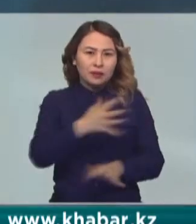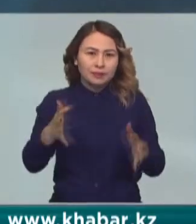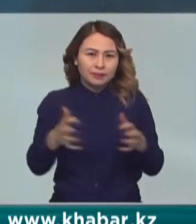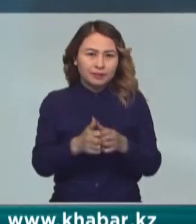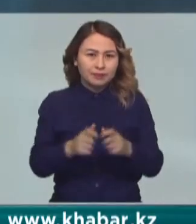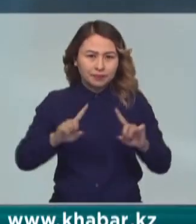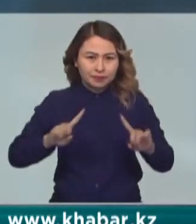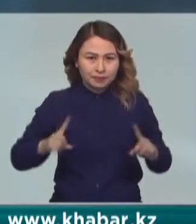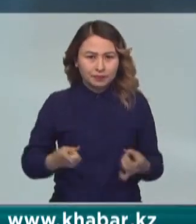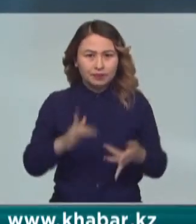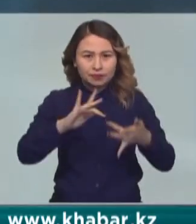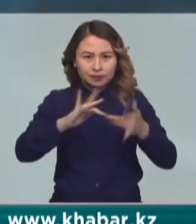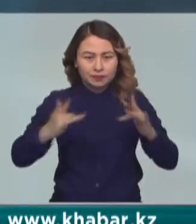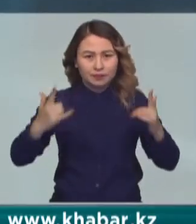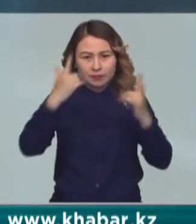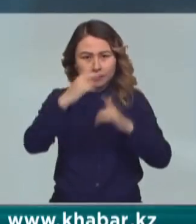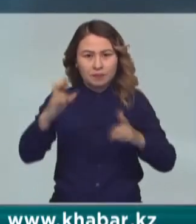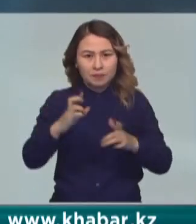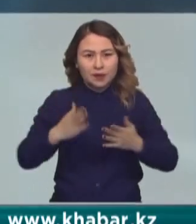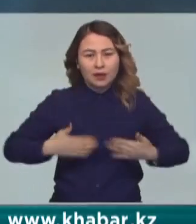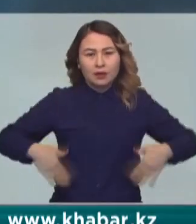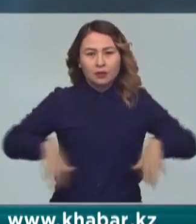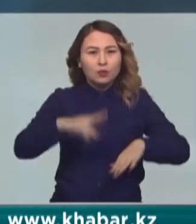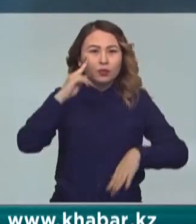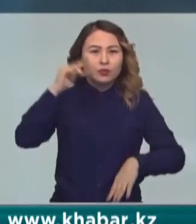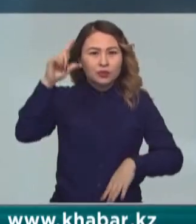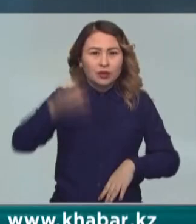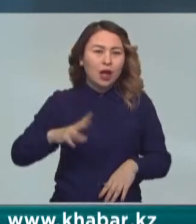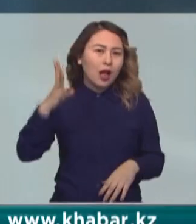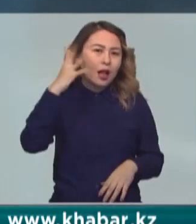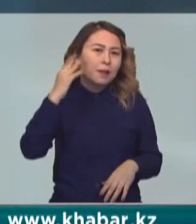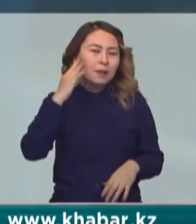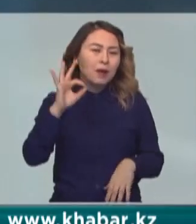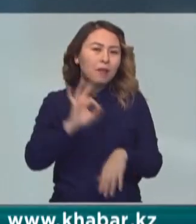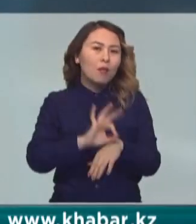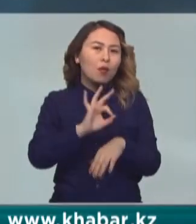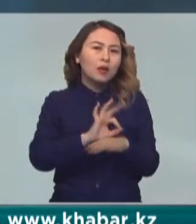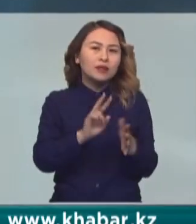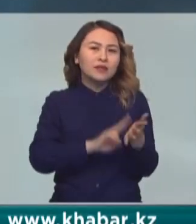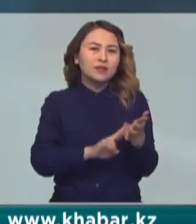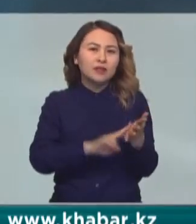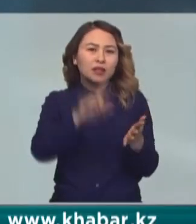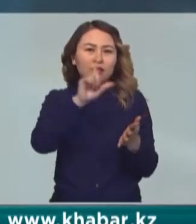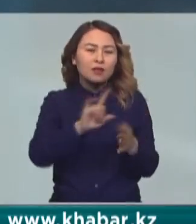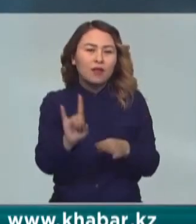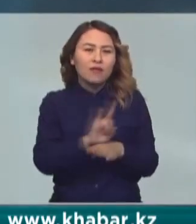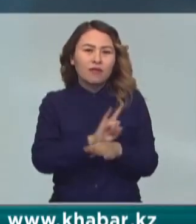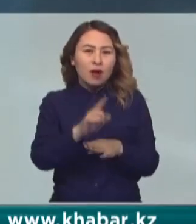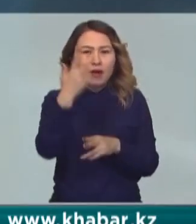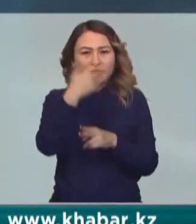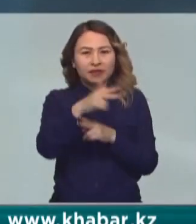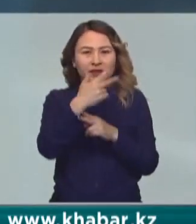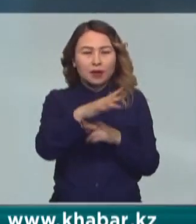Айта кетейік, әлеуметтік желілерде ақ халат киген ер адамның Алматыда коронавирус жұқтырды деген 70 адам туралы айтылған